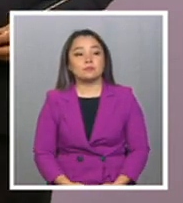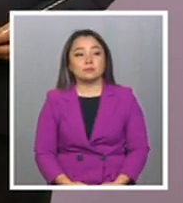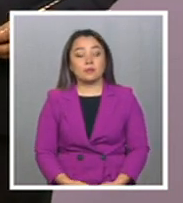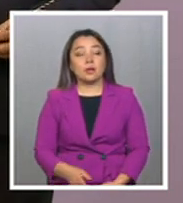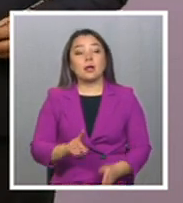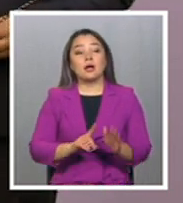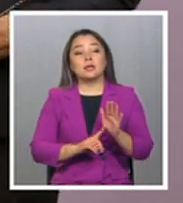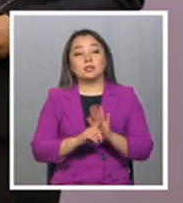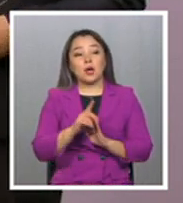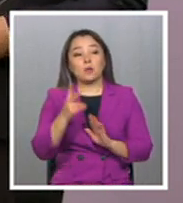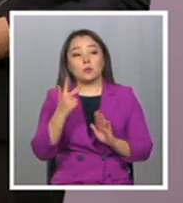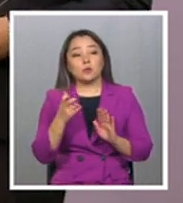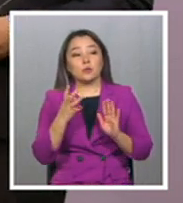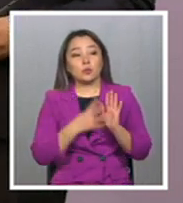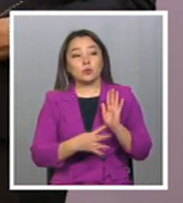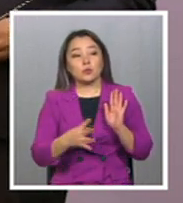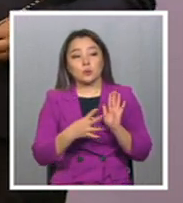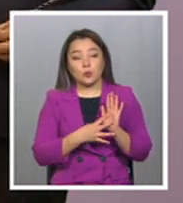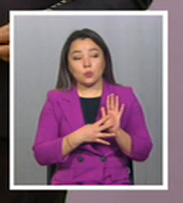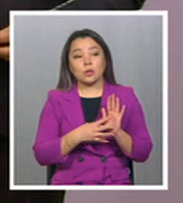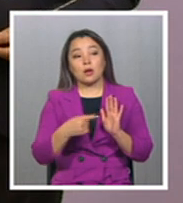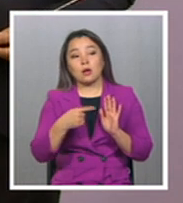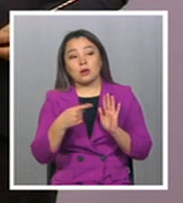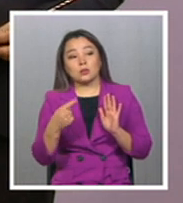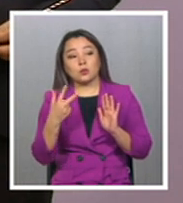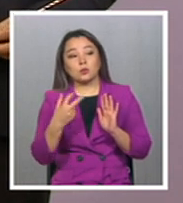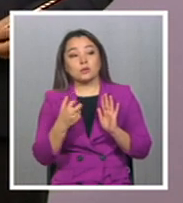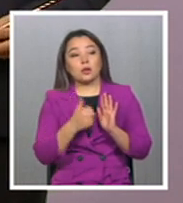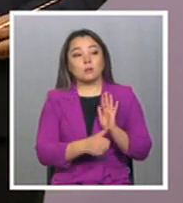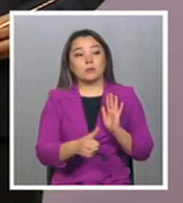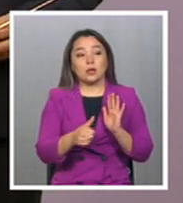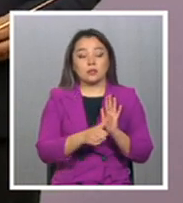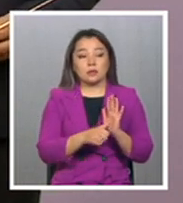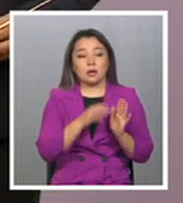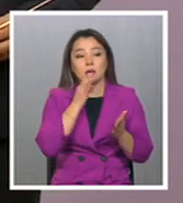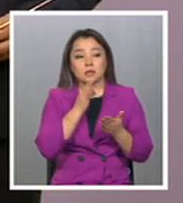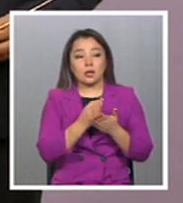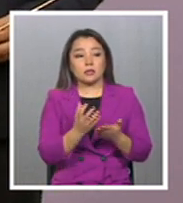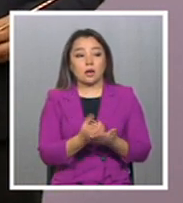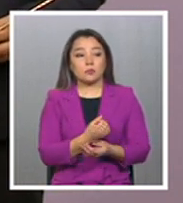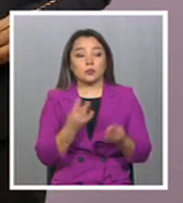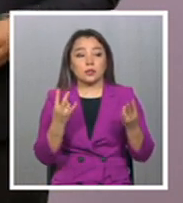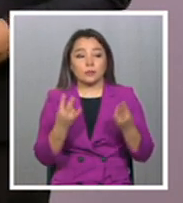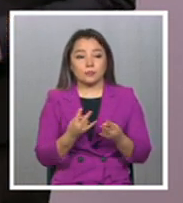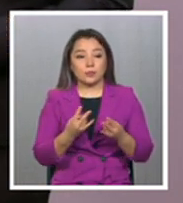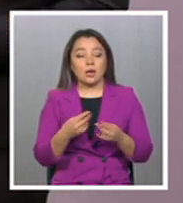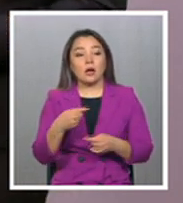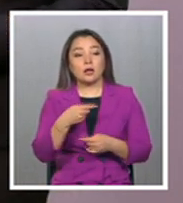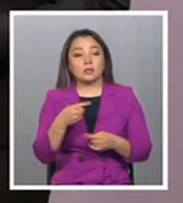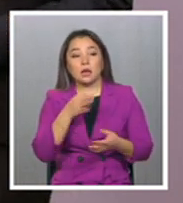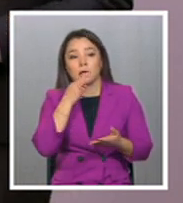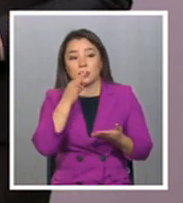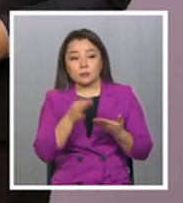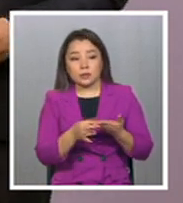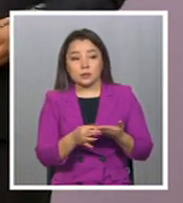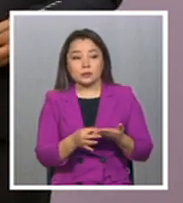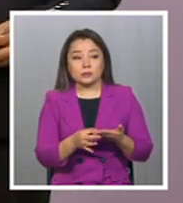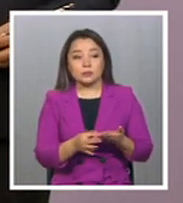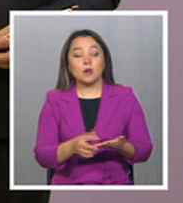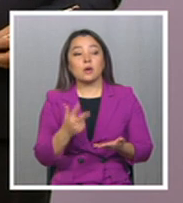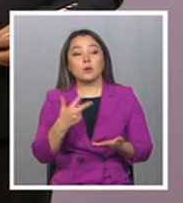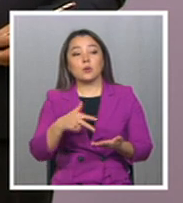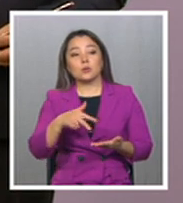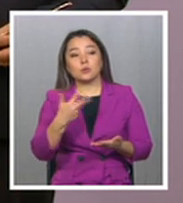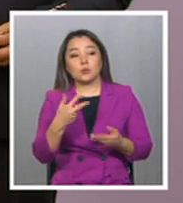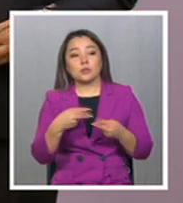Алдымен 399 мен 366-ның айырмасын табамыз. Айырманың мәні